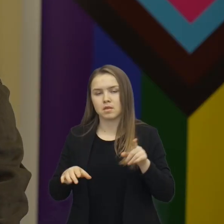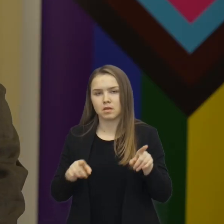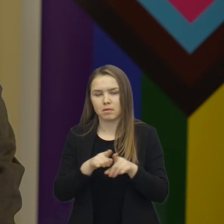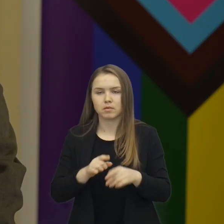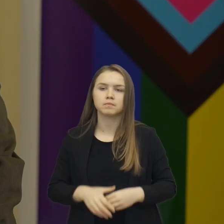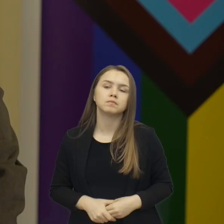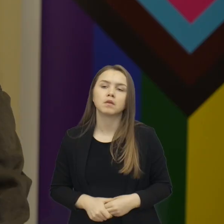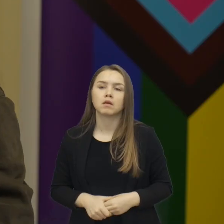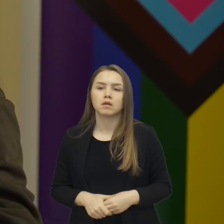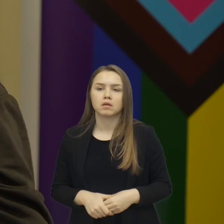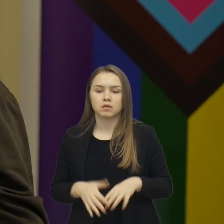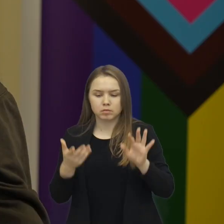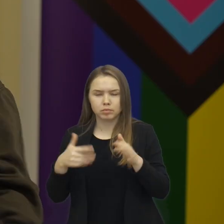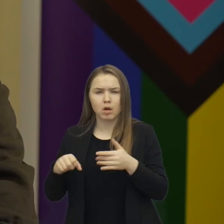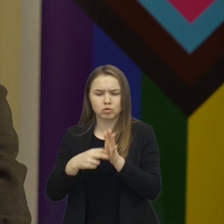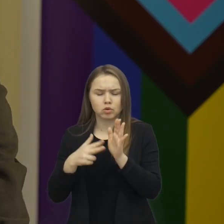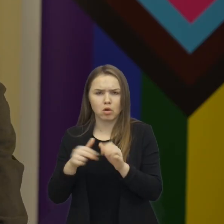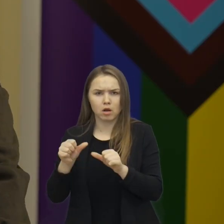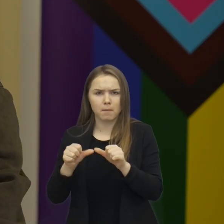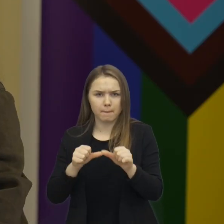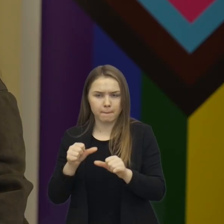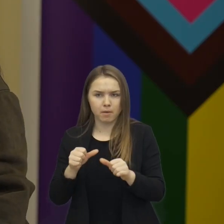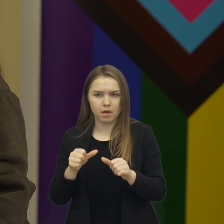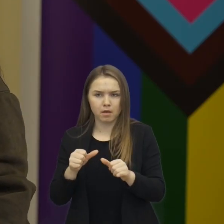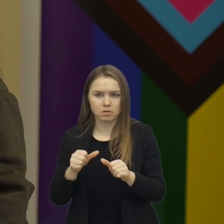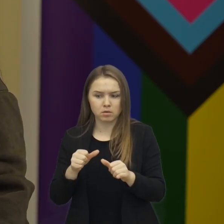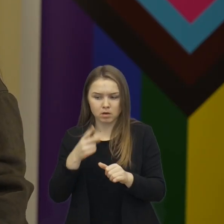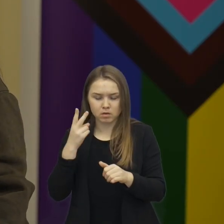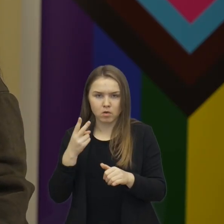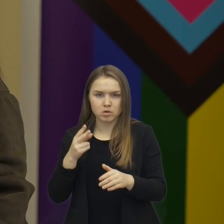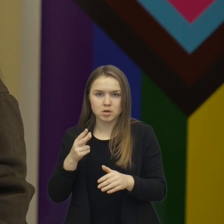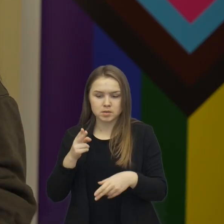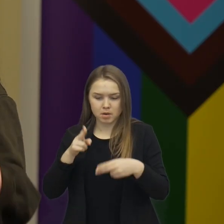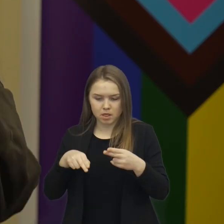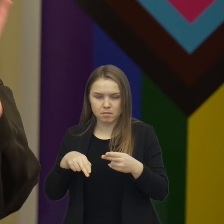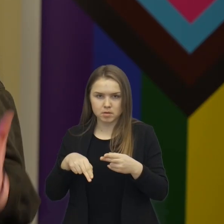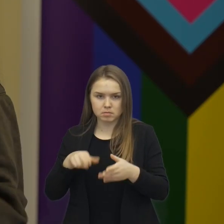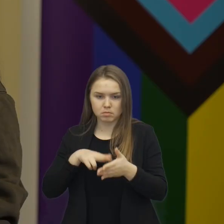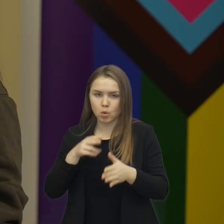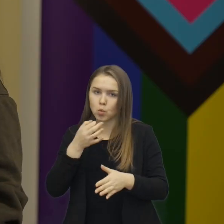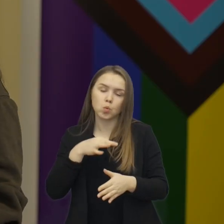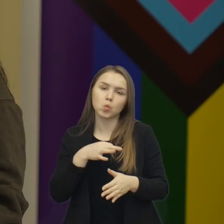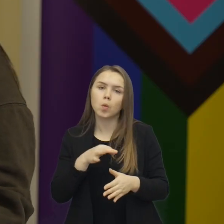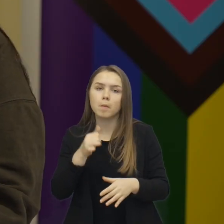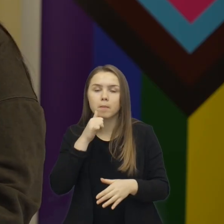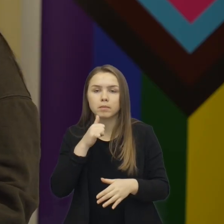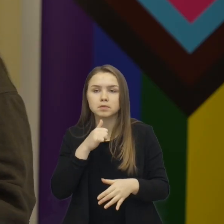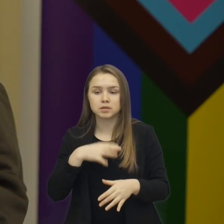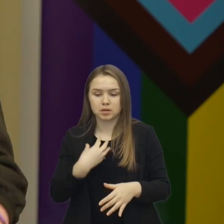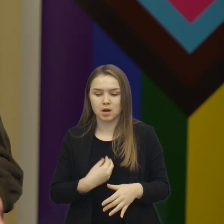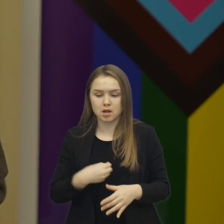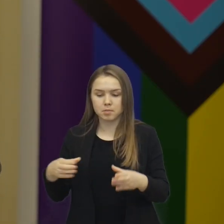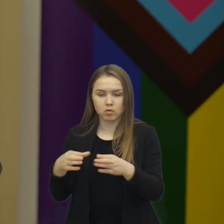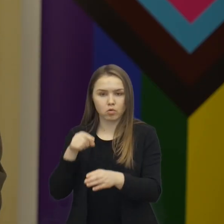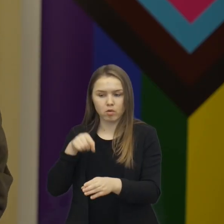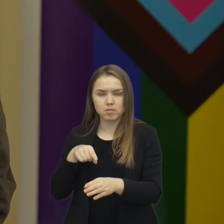18 metų nuo tada, kai L prieš Lietuvą sprendimas nėra įgyvendinamas. Taigi trans bendruomenė toliau gyvena